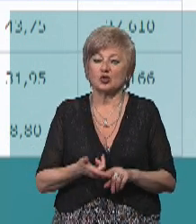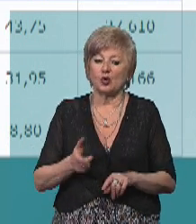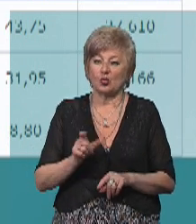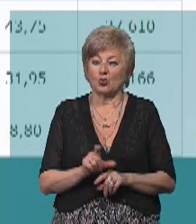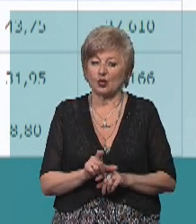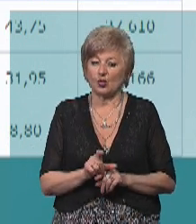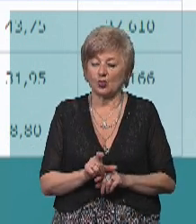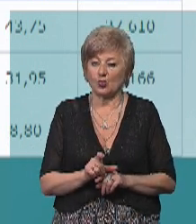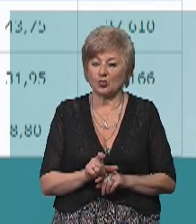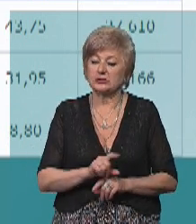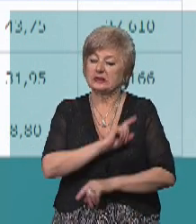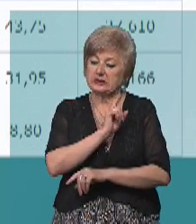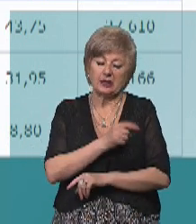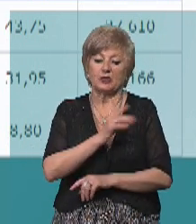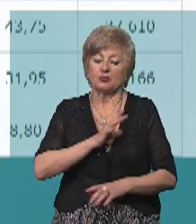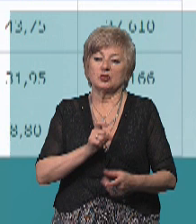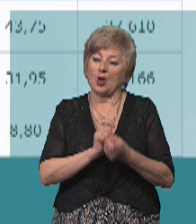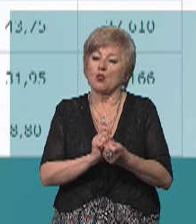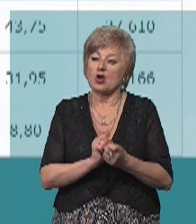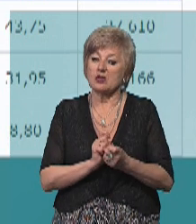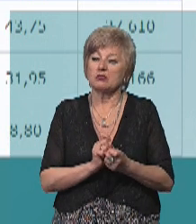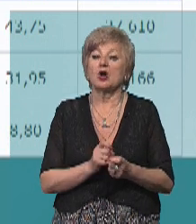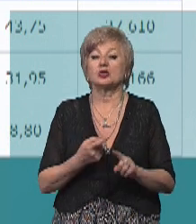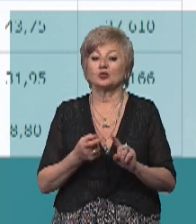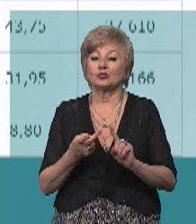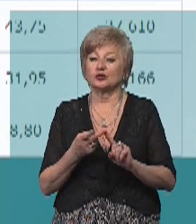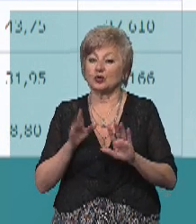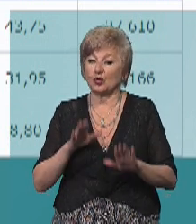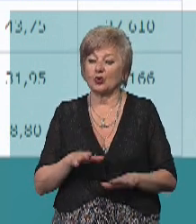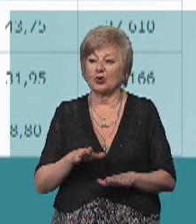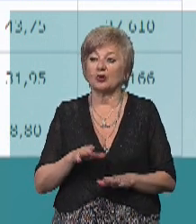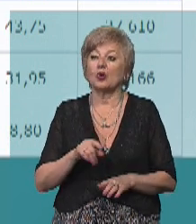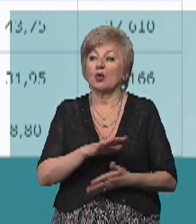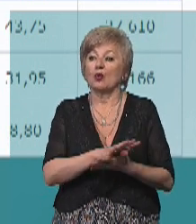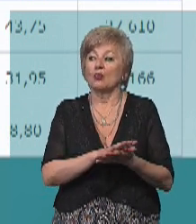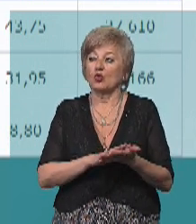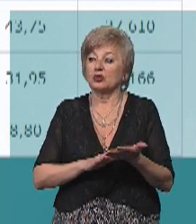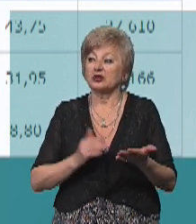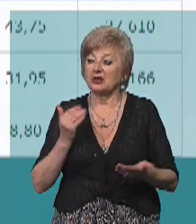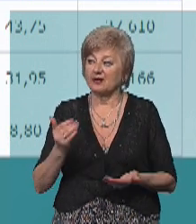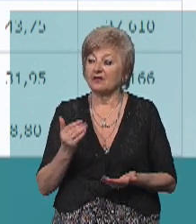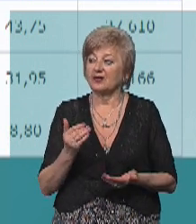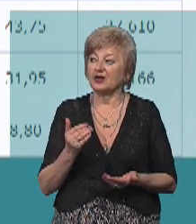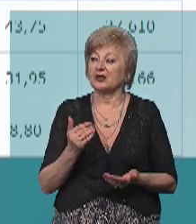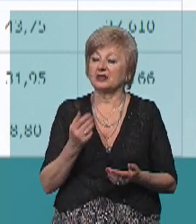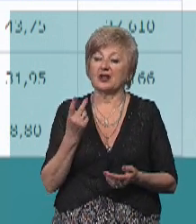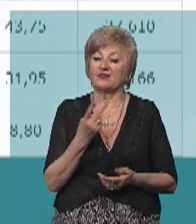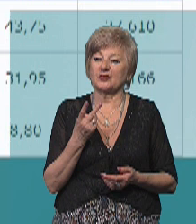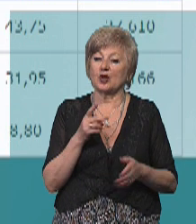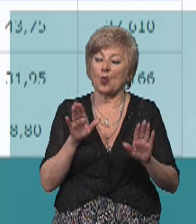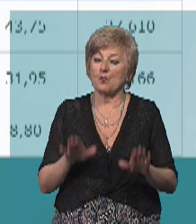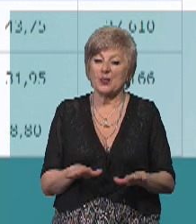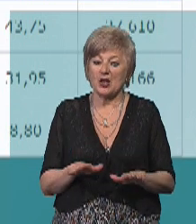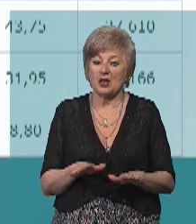такий, напружена була боротьба, бо тут друга позиція, і вона і триває допоки. Тут на другій